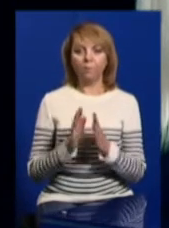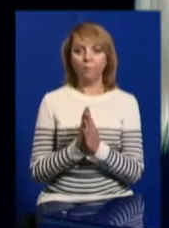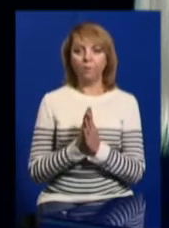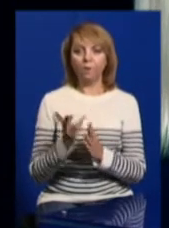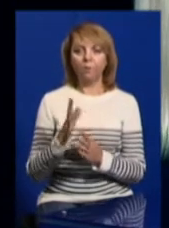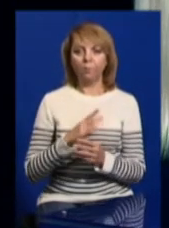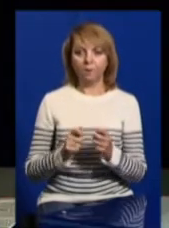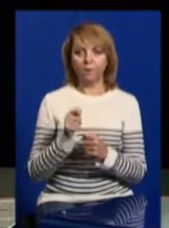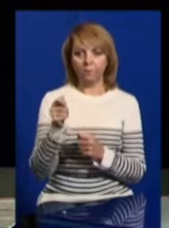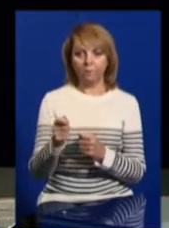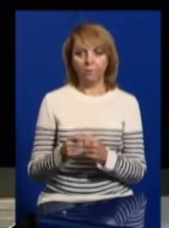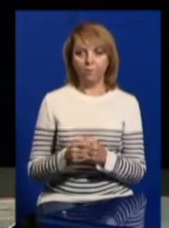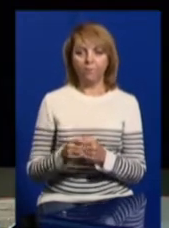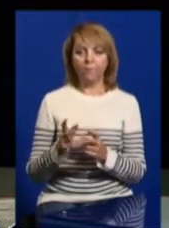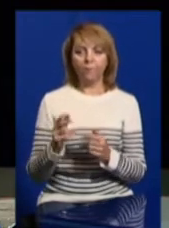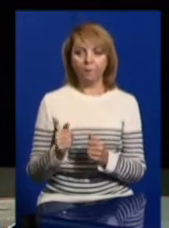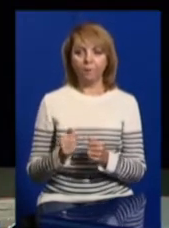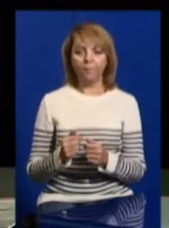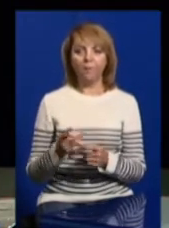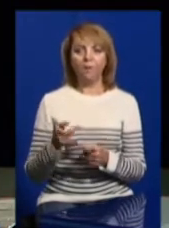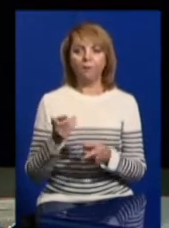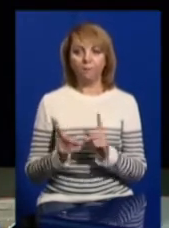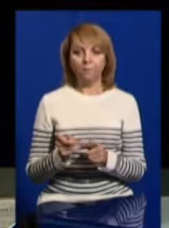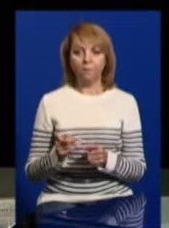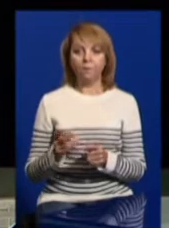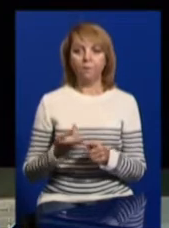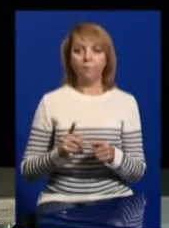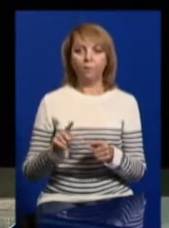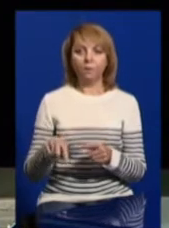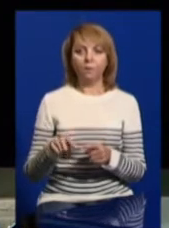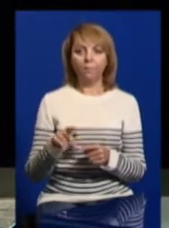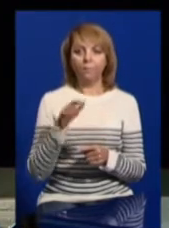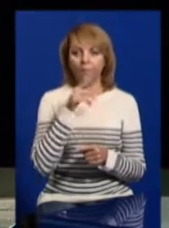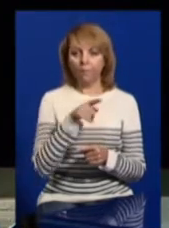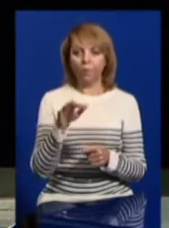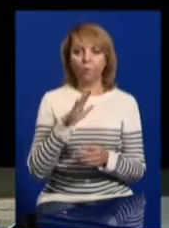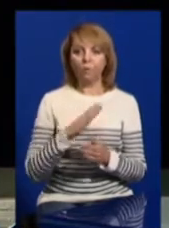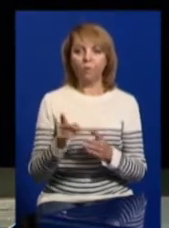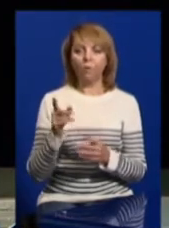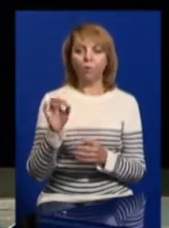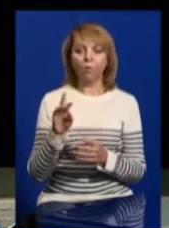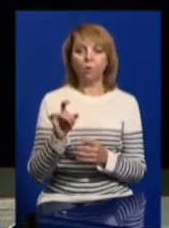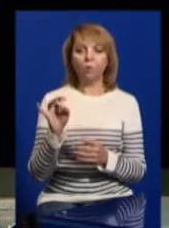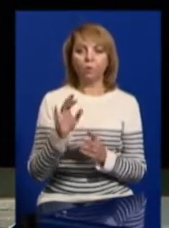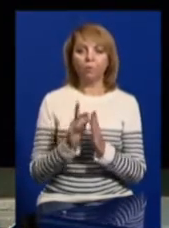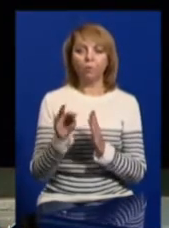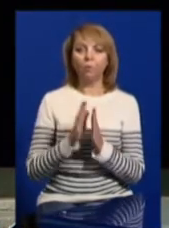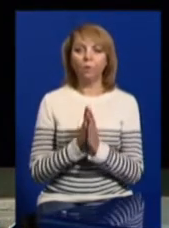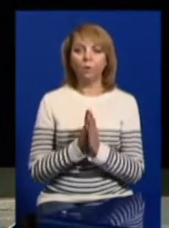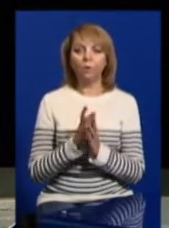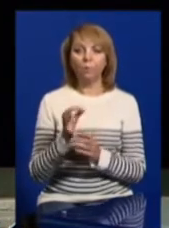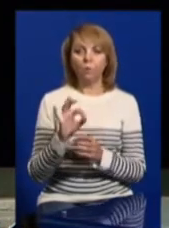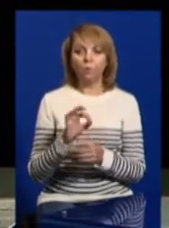були заявлені. Так. Саме на стадії, коли виступала пані адвокат Юлія Козир, вона заявляла своє клопотання про